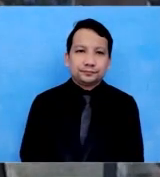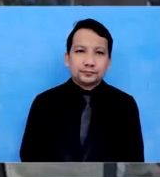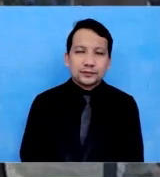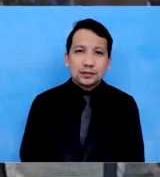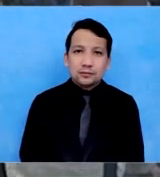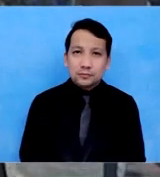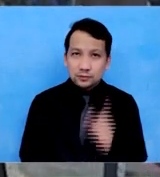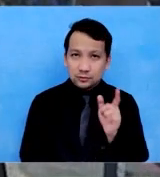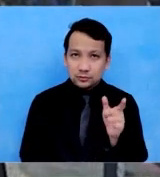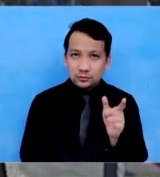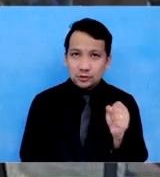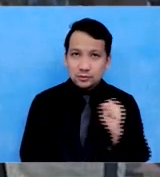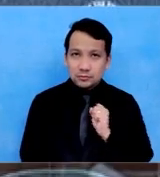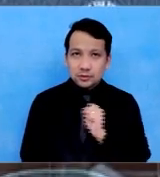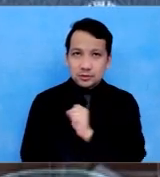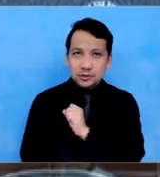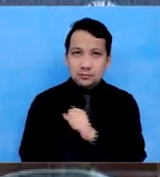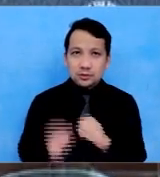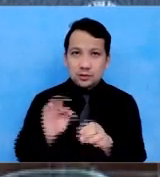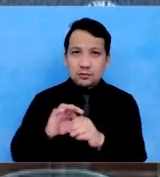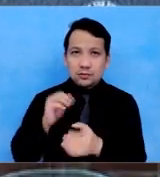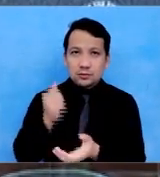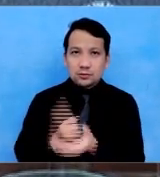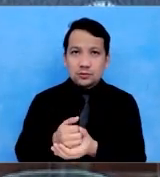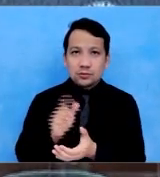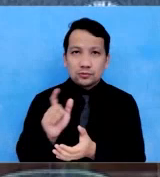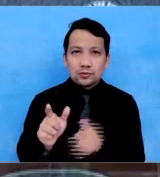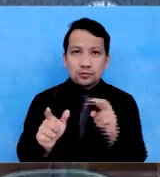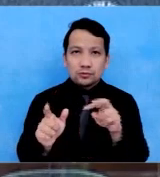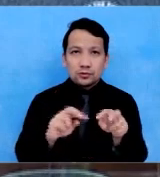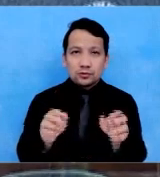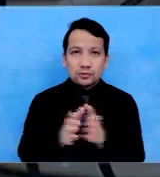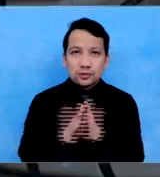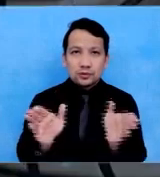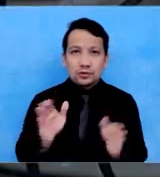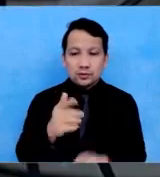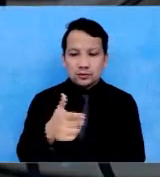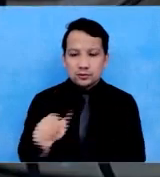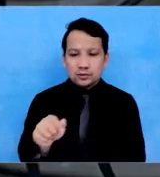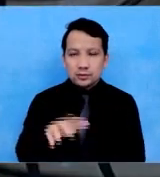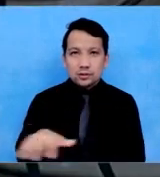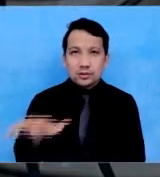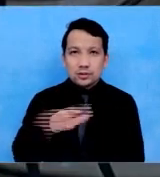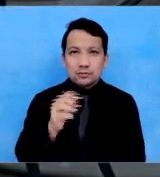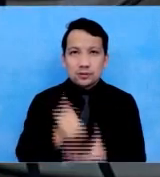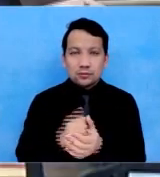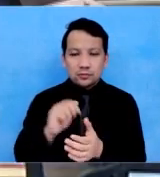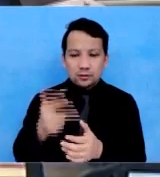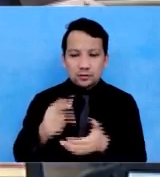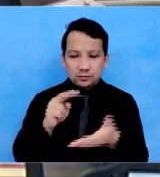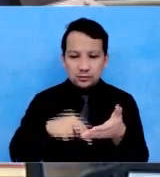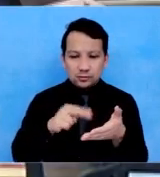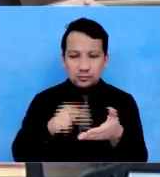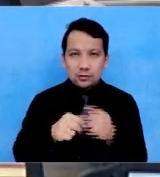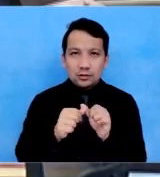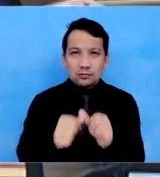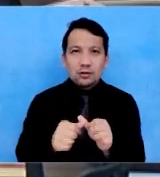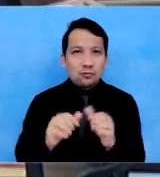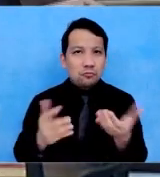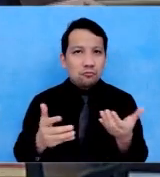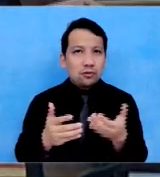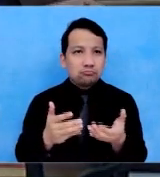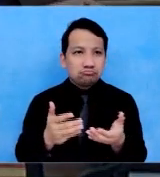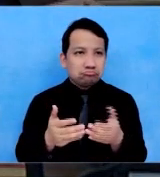21 senador ang bumoto para aprobahan ang 2023 General Appropriations Bill sa ikatlo at huling pagbasa. Wala ring tumutol